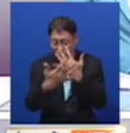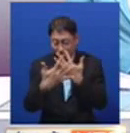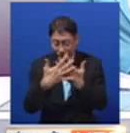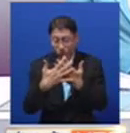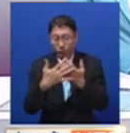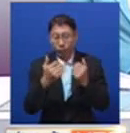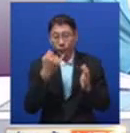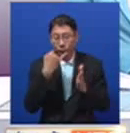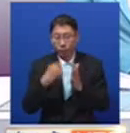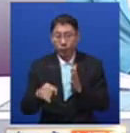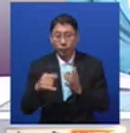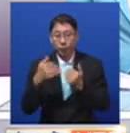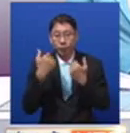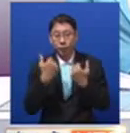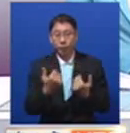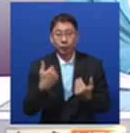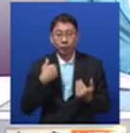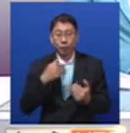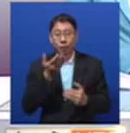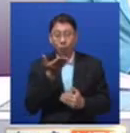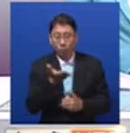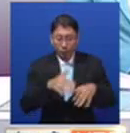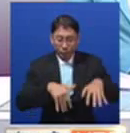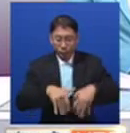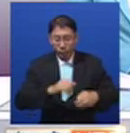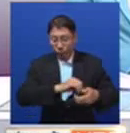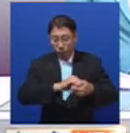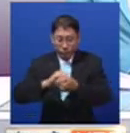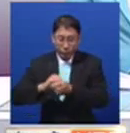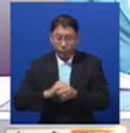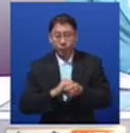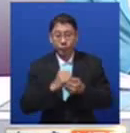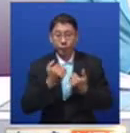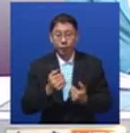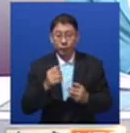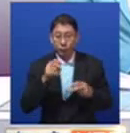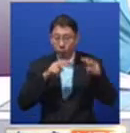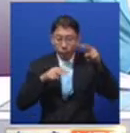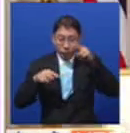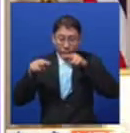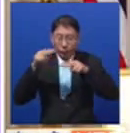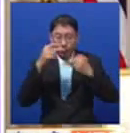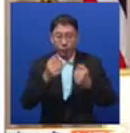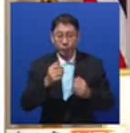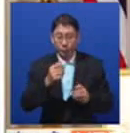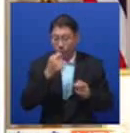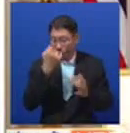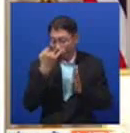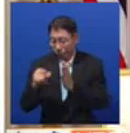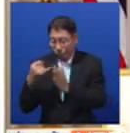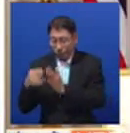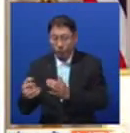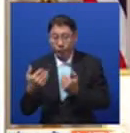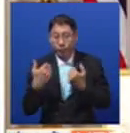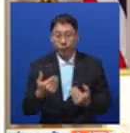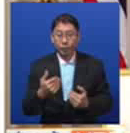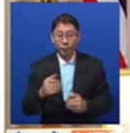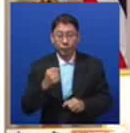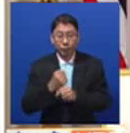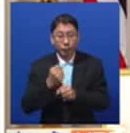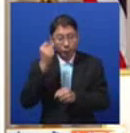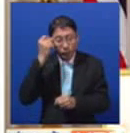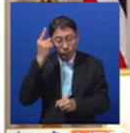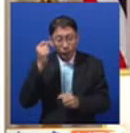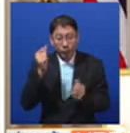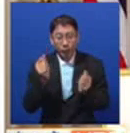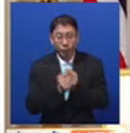ให้ได้โดยเร็วพร้อมขอให้ประชาชนทุกคนร่วมแรงร่วมใจกันสอดส่องดูแลสิ่งผิดปกติและสร้างความเข้าใจกับต่างประเ